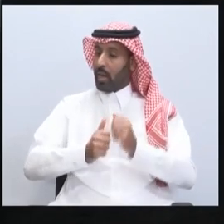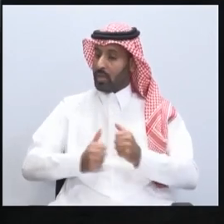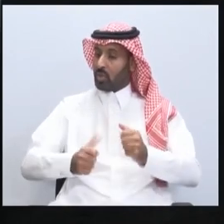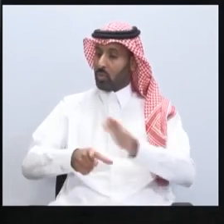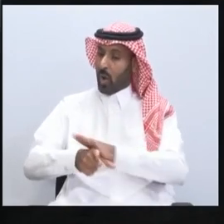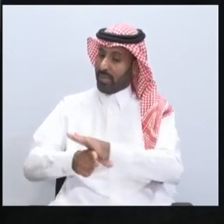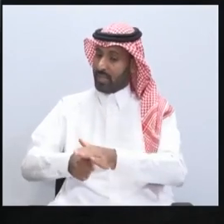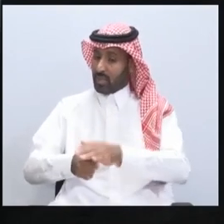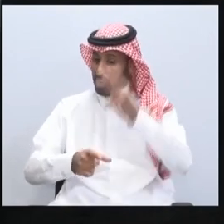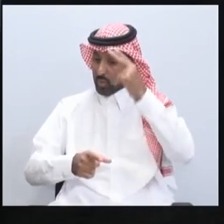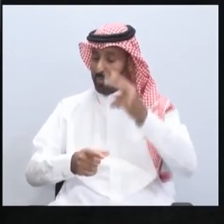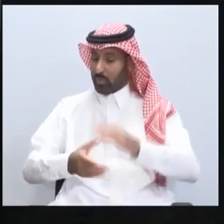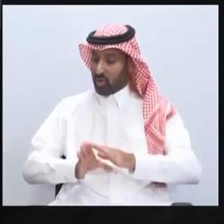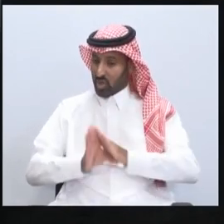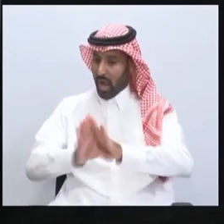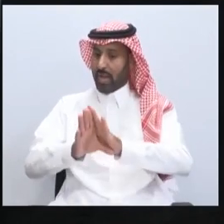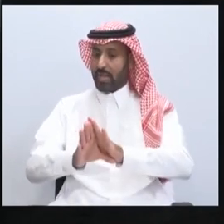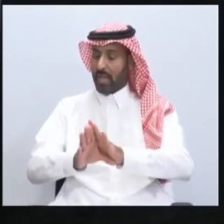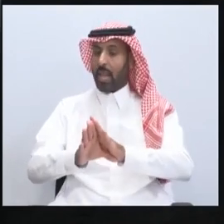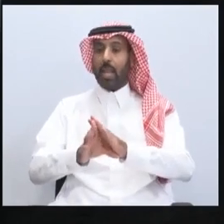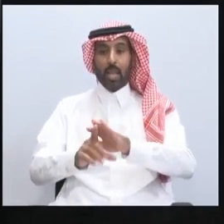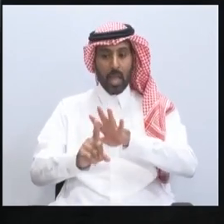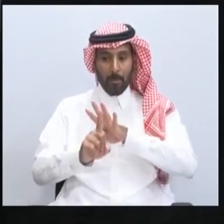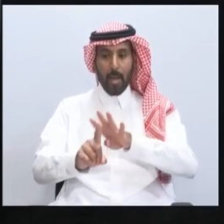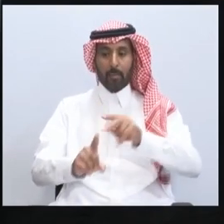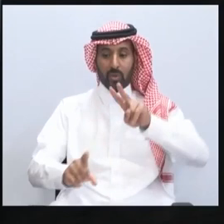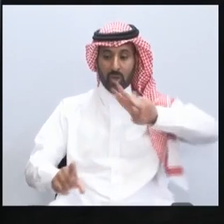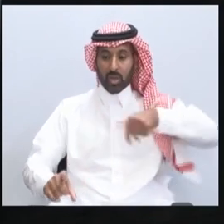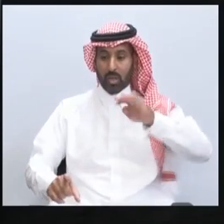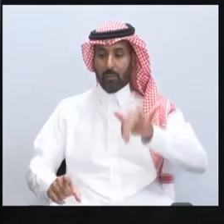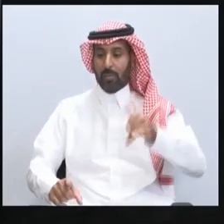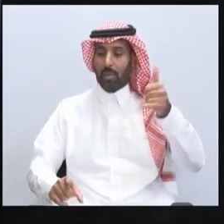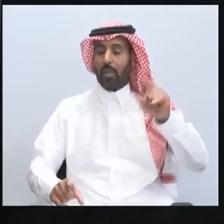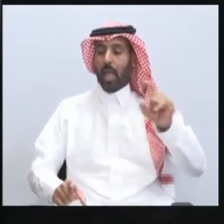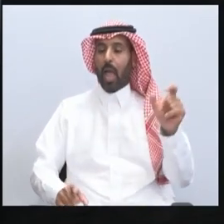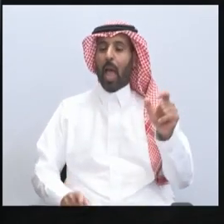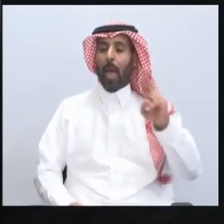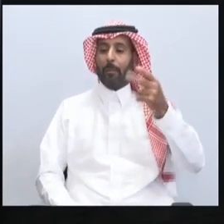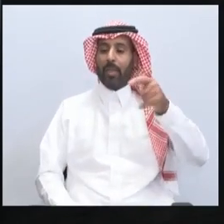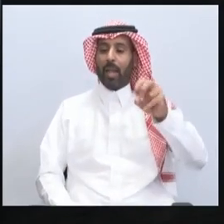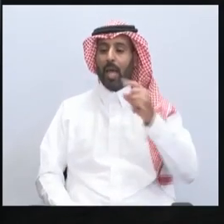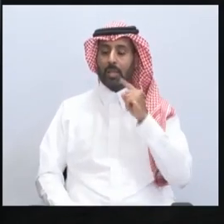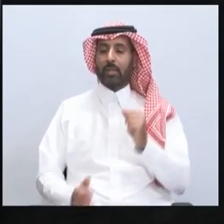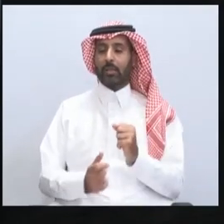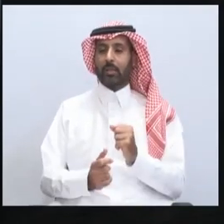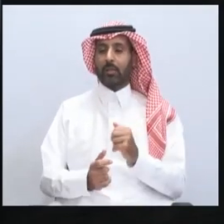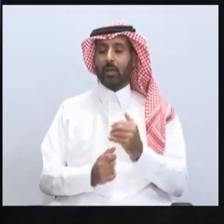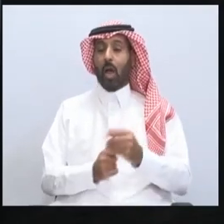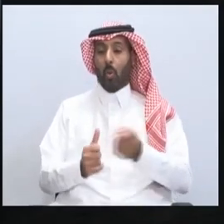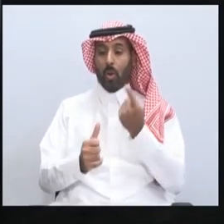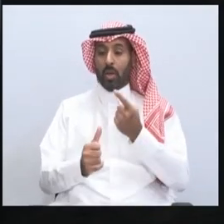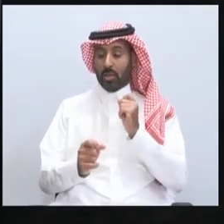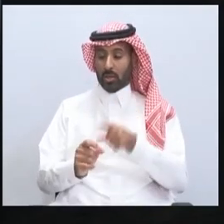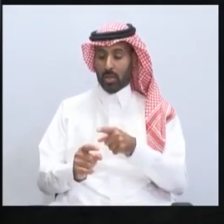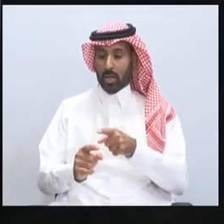الاهالي ومسانده الاهالي للامام تركي بن عبد الله على ماذا احسنتم اولا